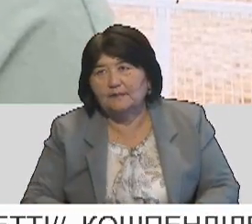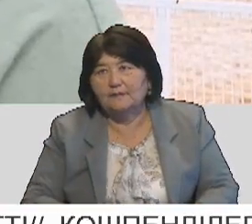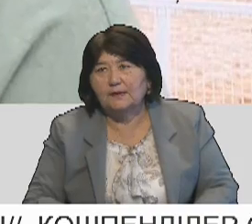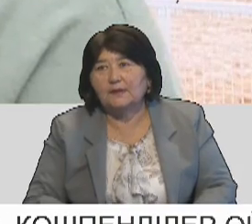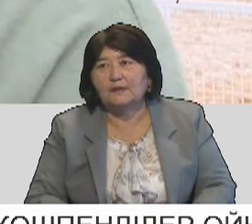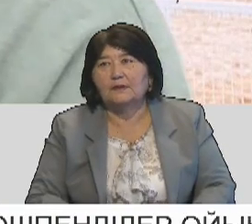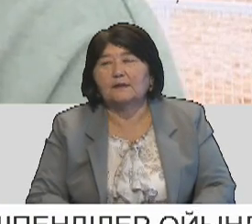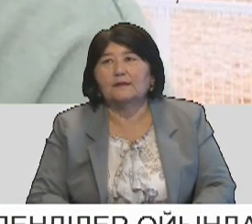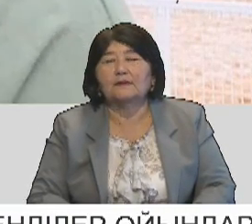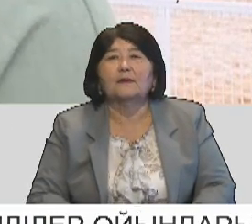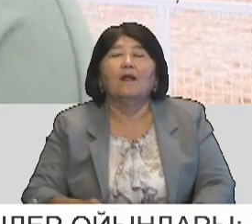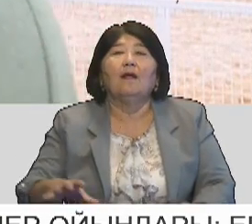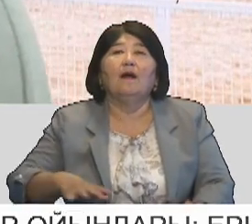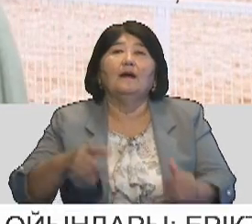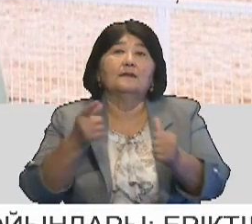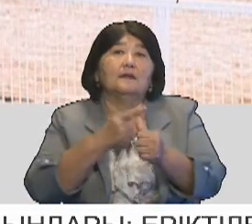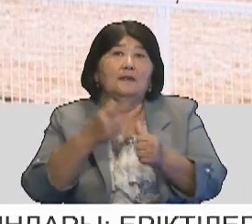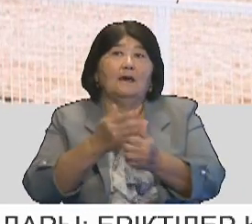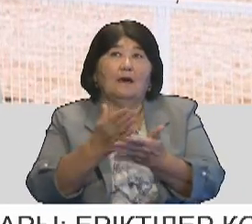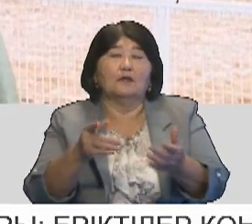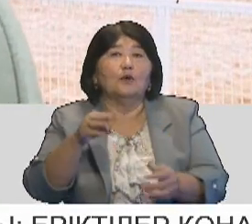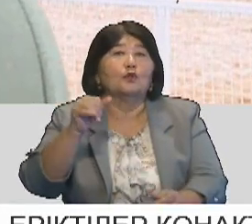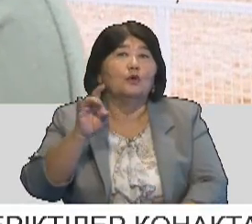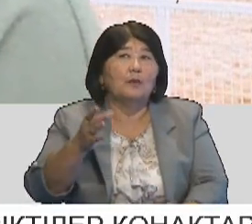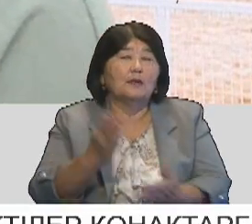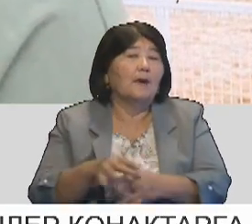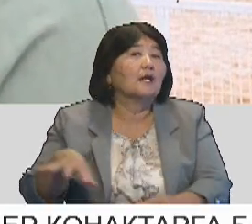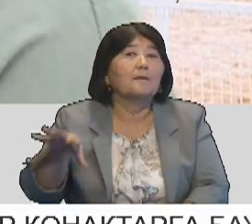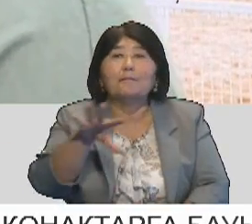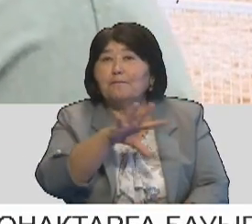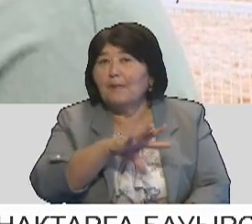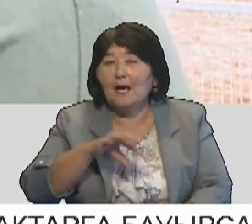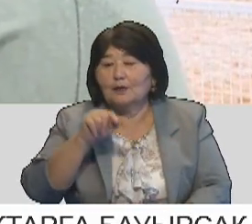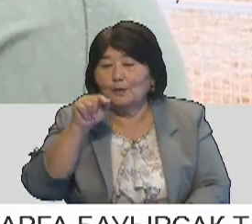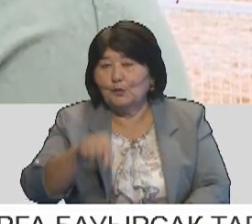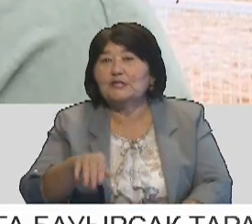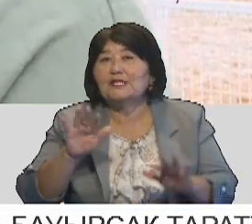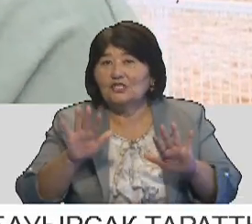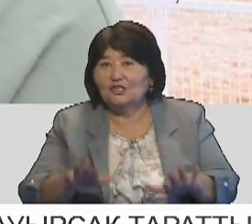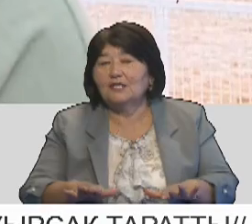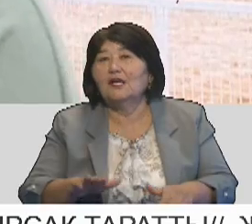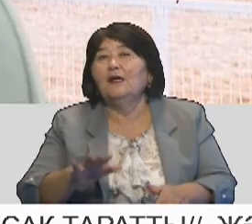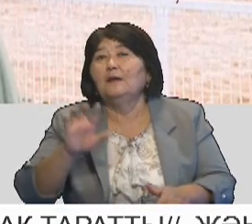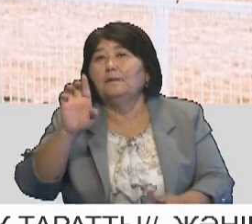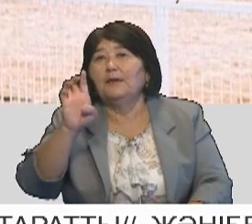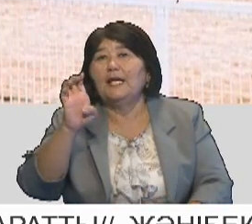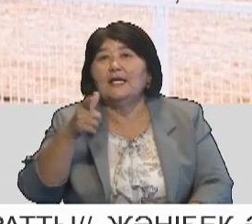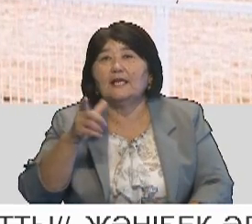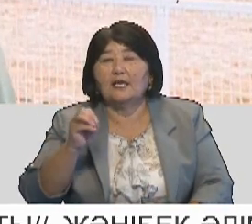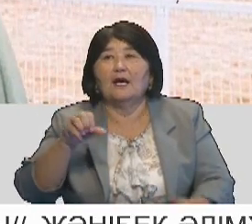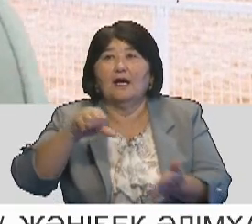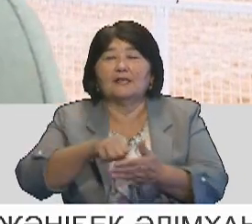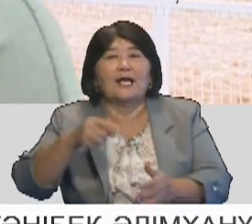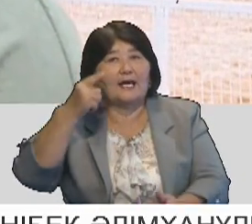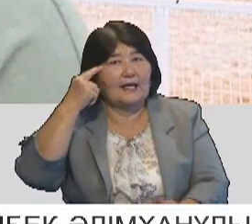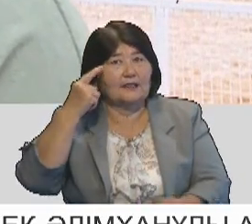Талхиз бар, жұмыр тұяқ бар, одан кейін тұмар бар, барлығы осы жерде бәйге алаңына шығады.